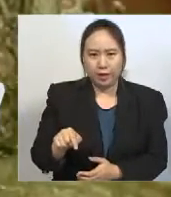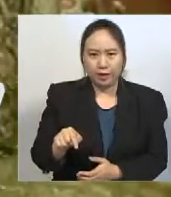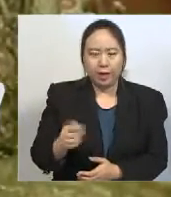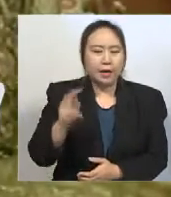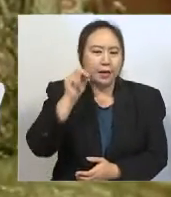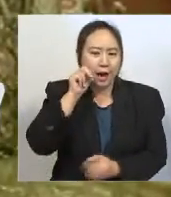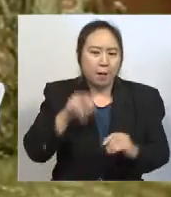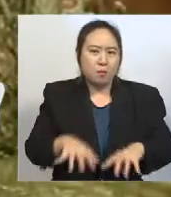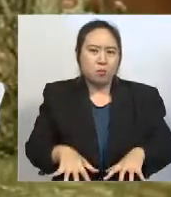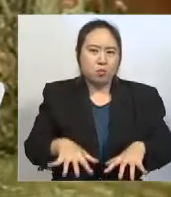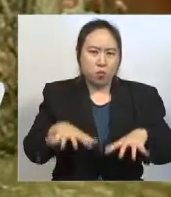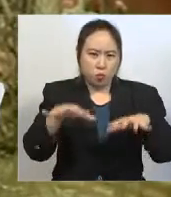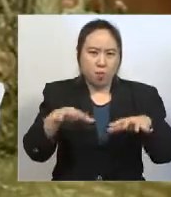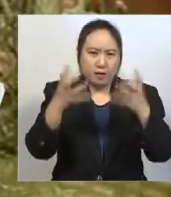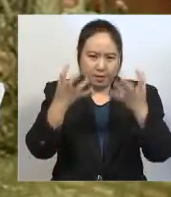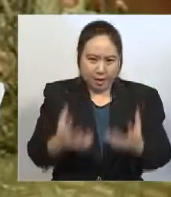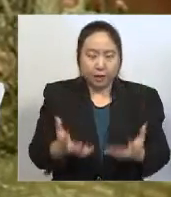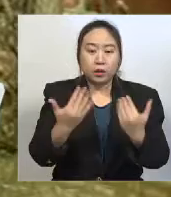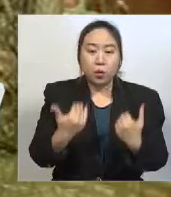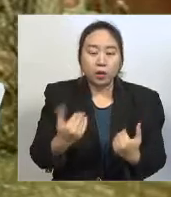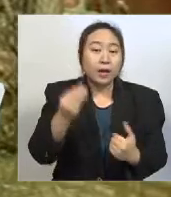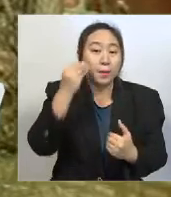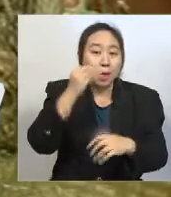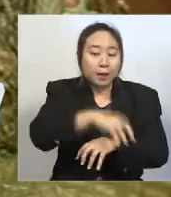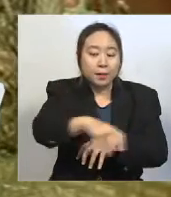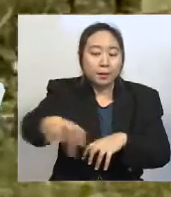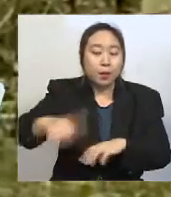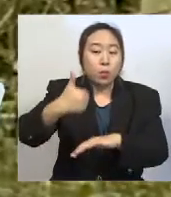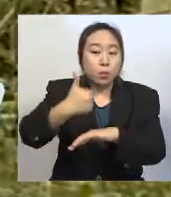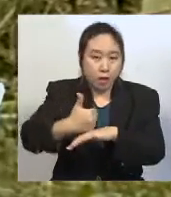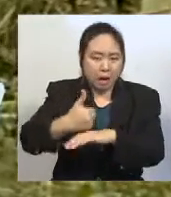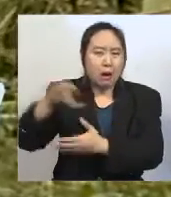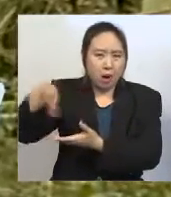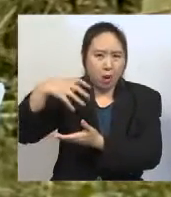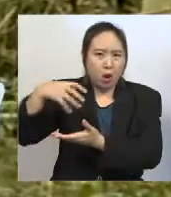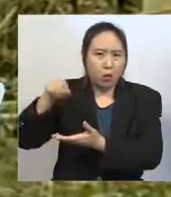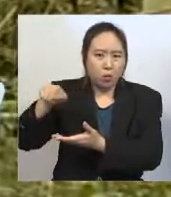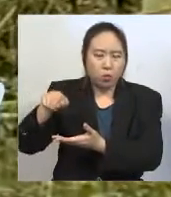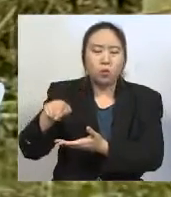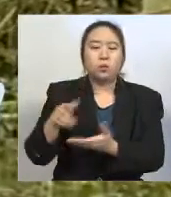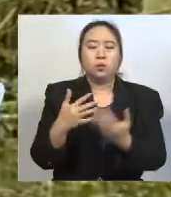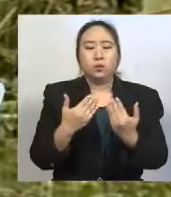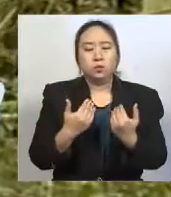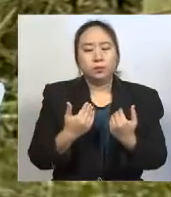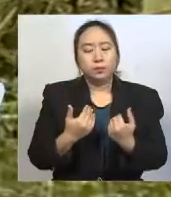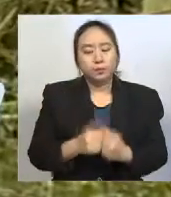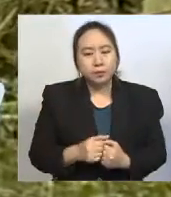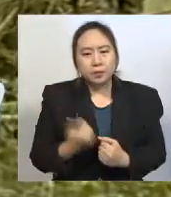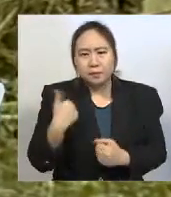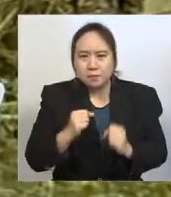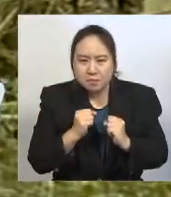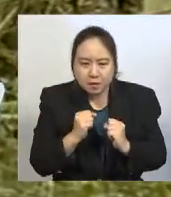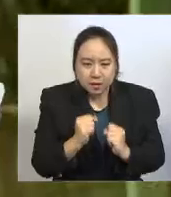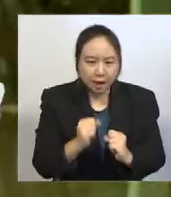กน้ำท่วมหนักอยู่ในขณะนี้นะครับผู้ใหญ่บ้านเพียงขันคำนะครับก็เล่าให้พวกเราฟังว่าได้นะครับพยายามช่วยเห